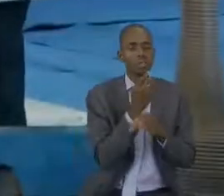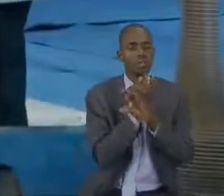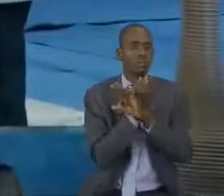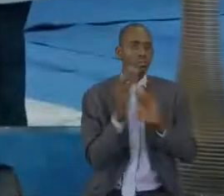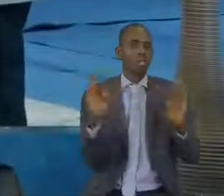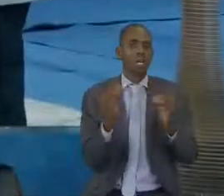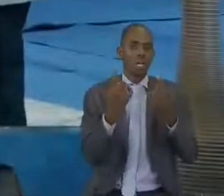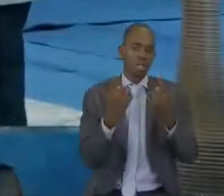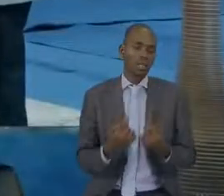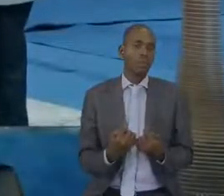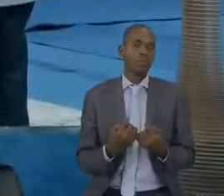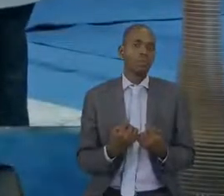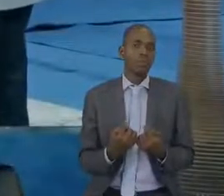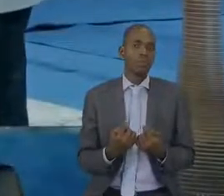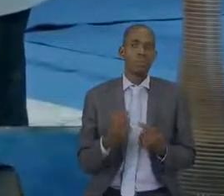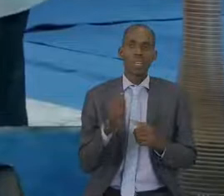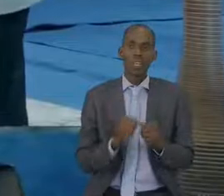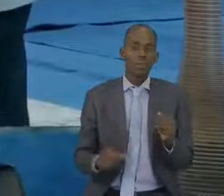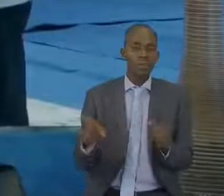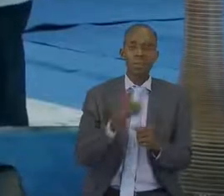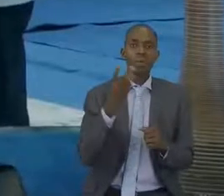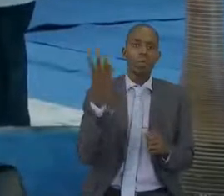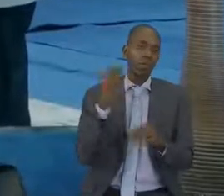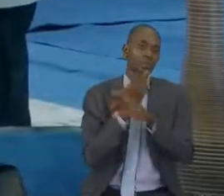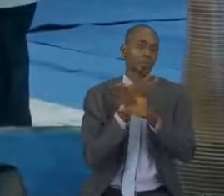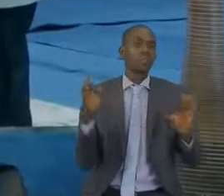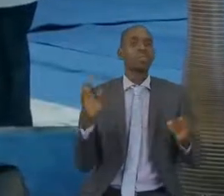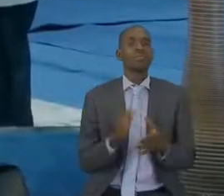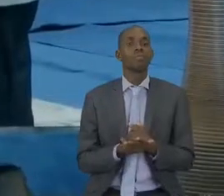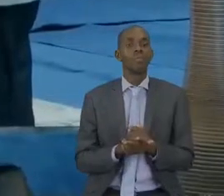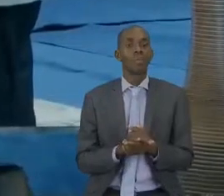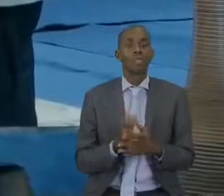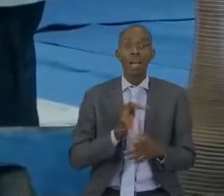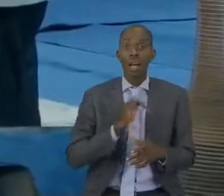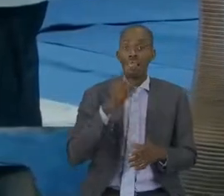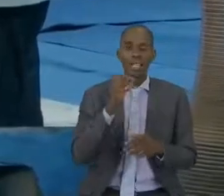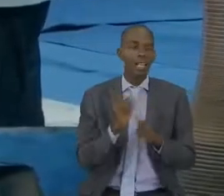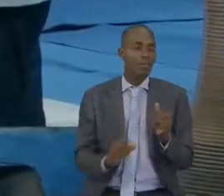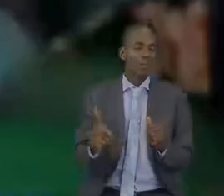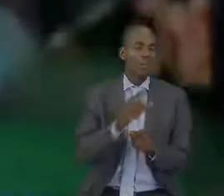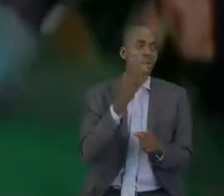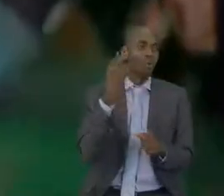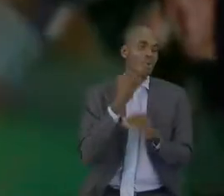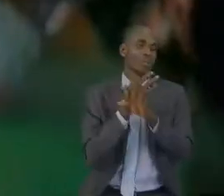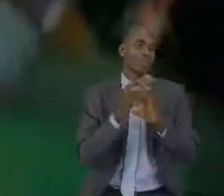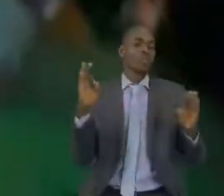venue et chacun était libre. J'ai dit, chacun était libre.